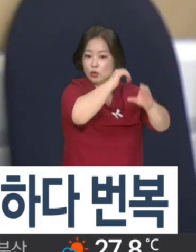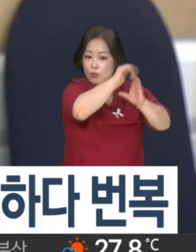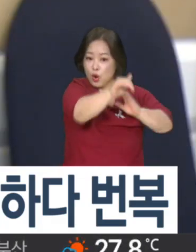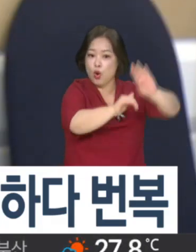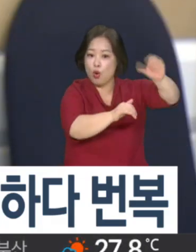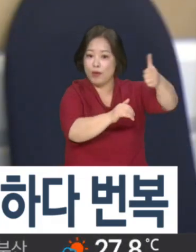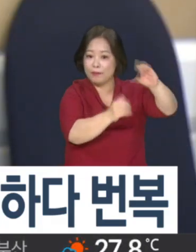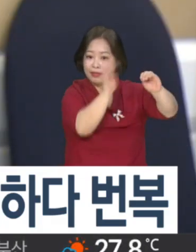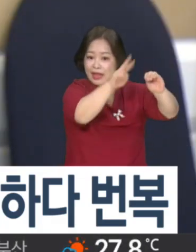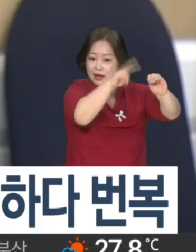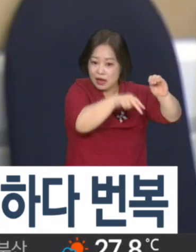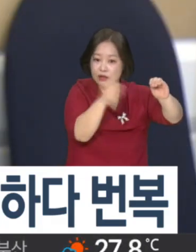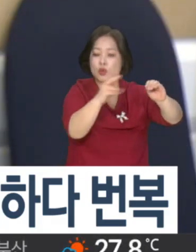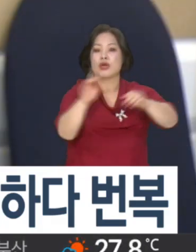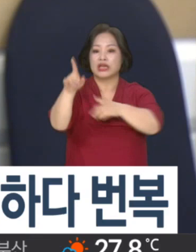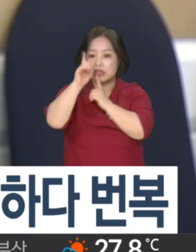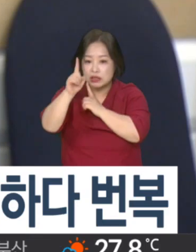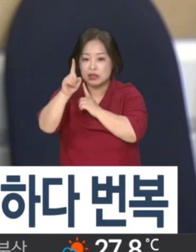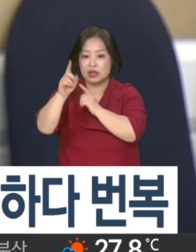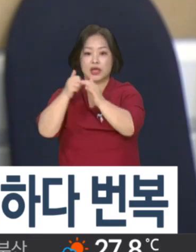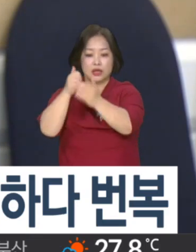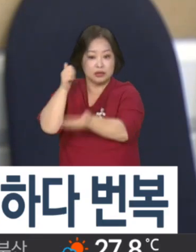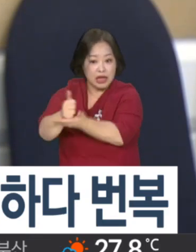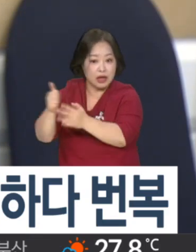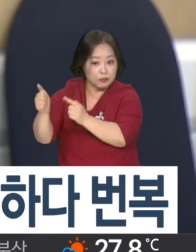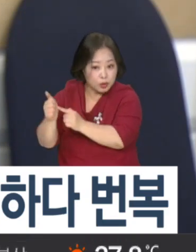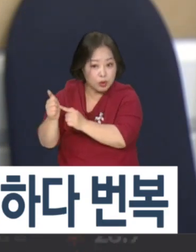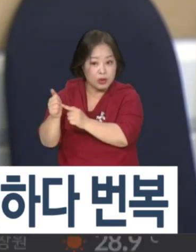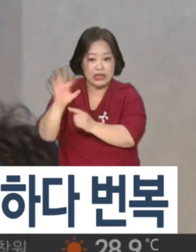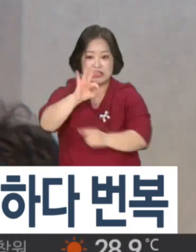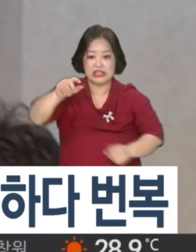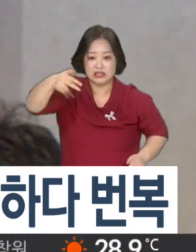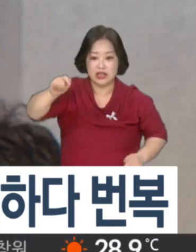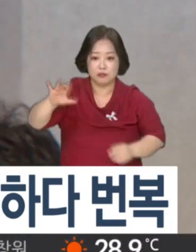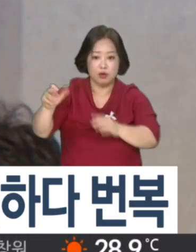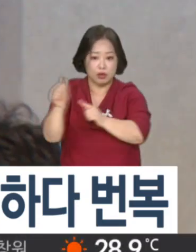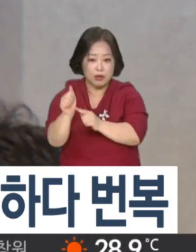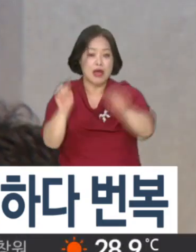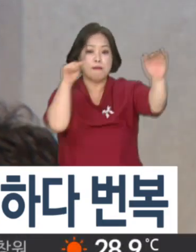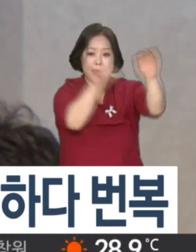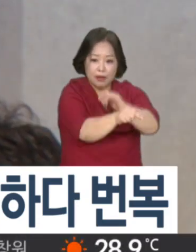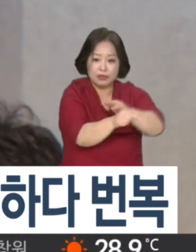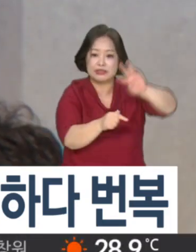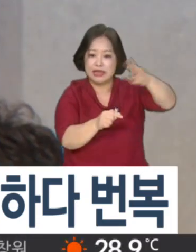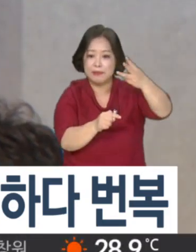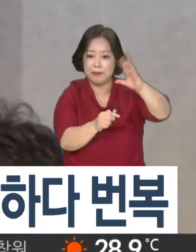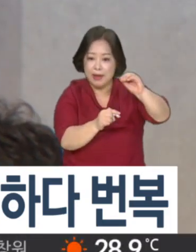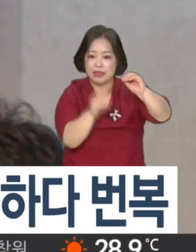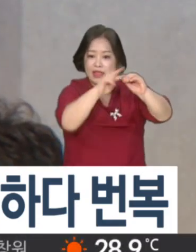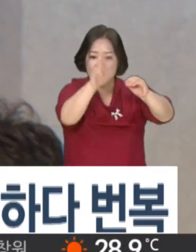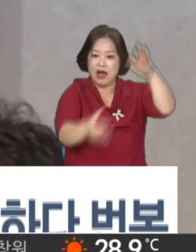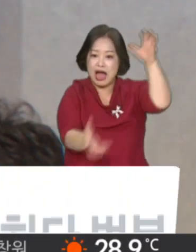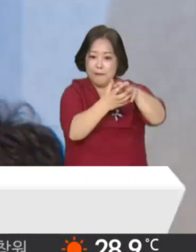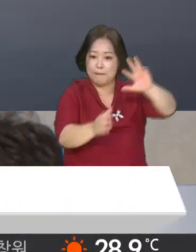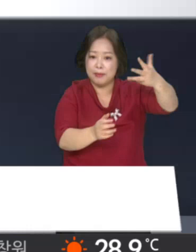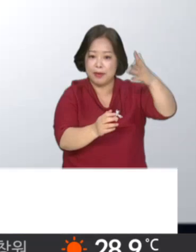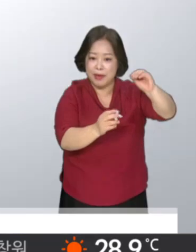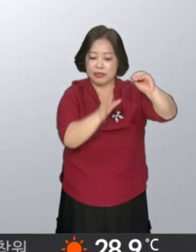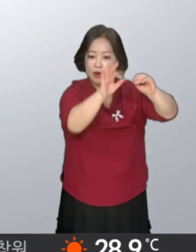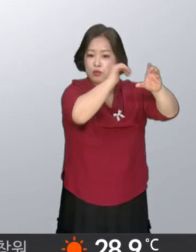도지사 방북 비용 300만 달러 등 800만 달러를 대납했다는 대북 선거무역을 줄곧 부인해 왔습니다